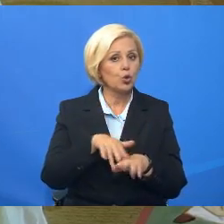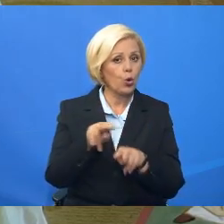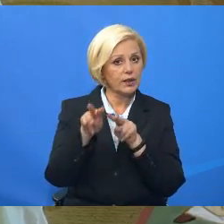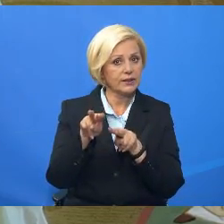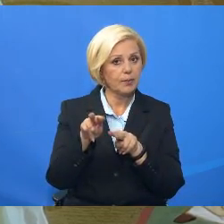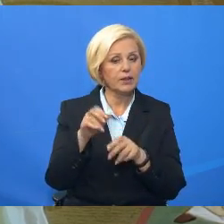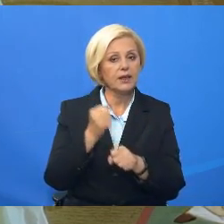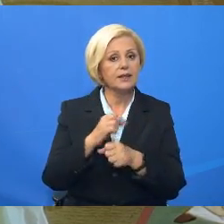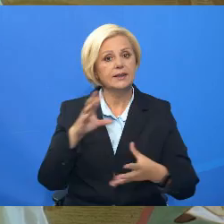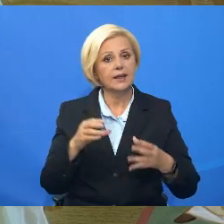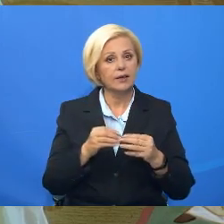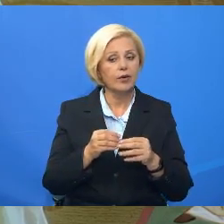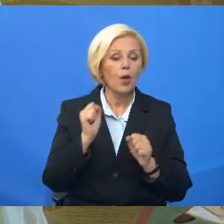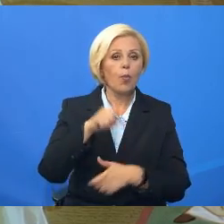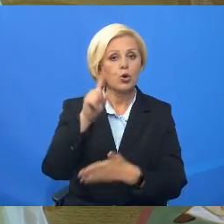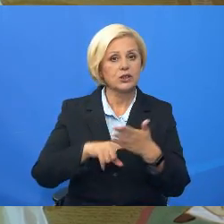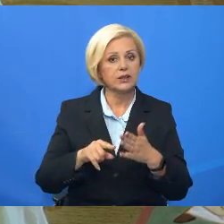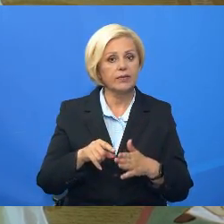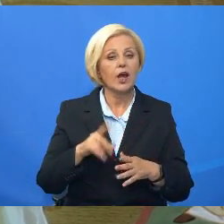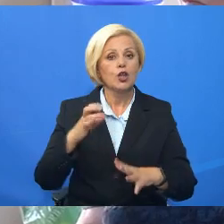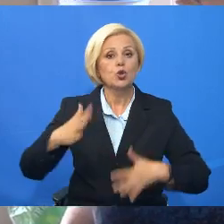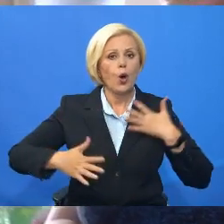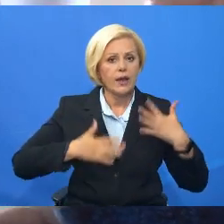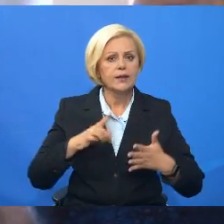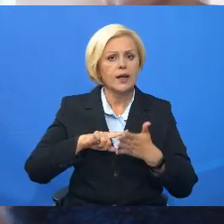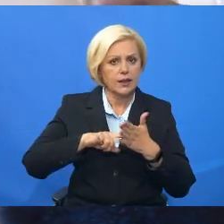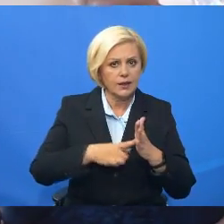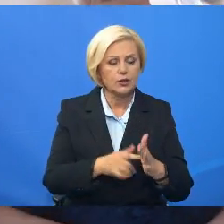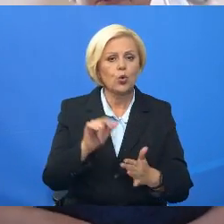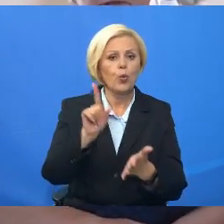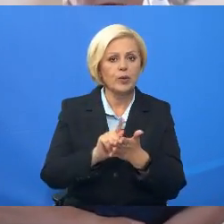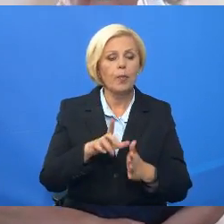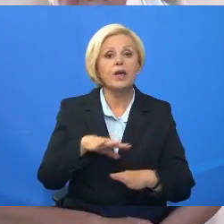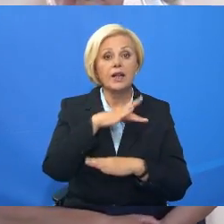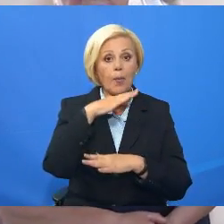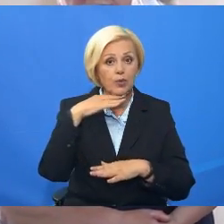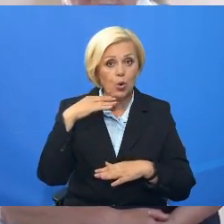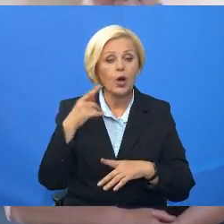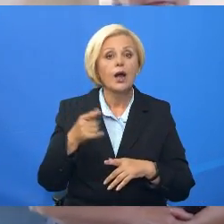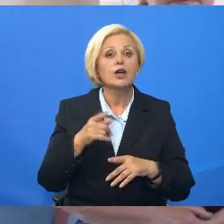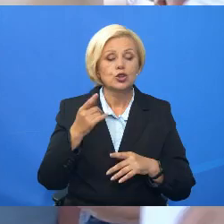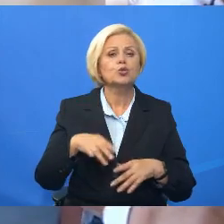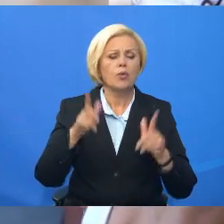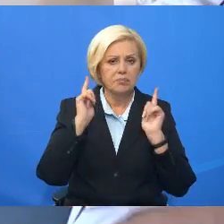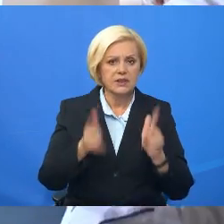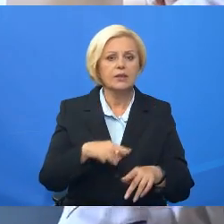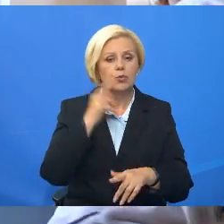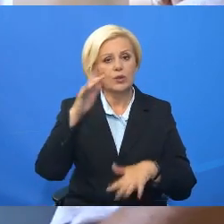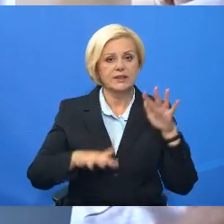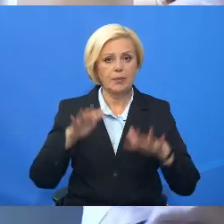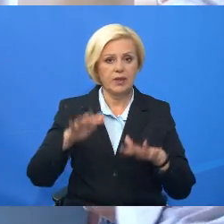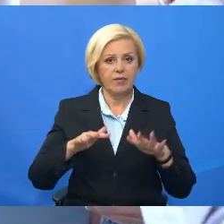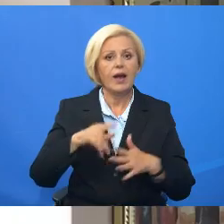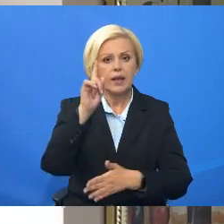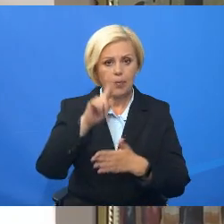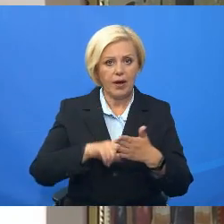рабілі высновы, ці можна давяраць. Аднак энергіі і настойлівасці ў пенсіянераў было столькі, што здаліся нават самыя сумніўныя і